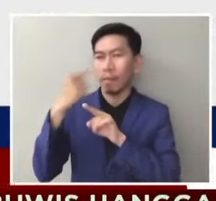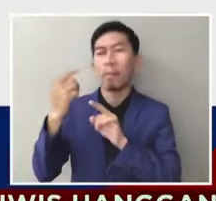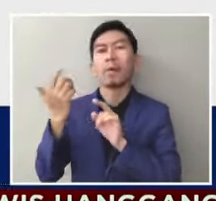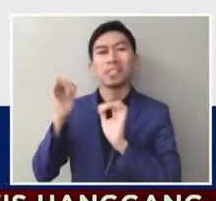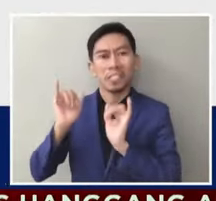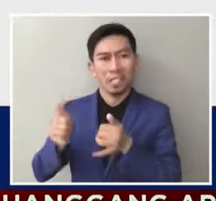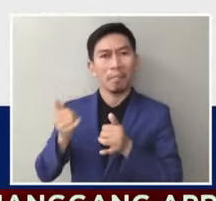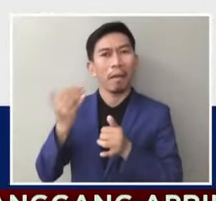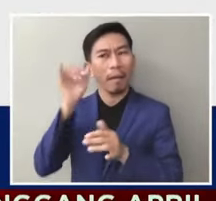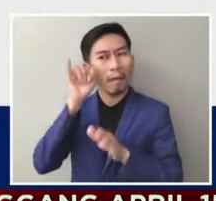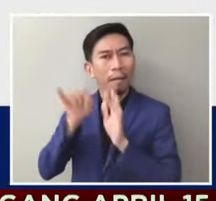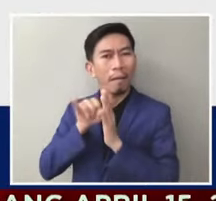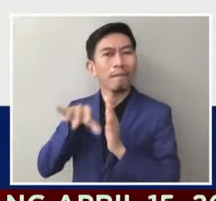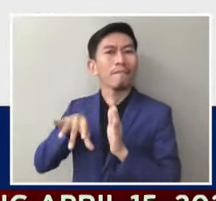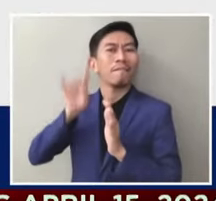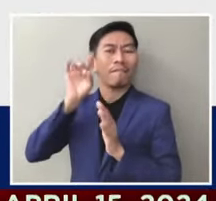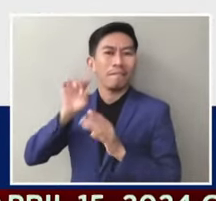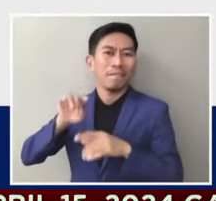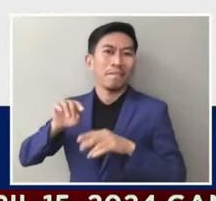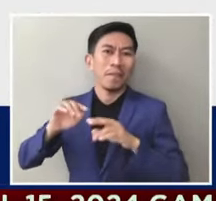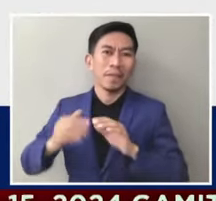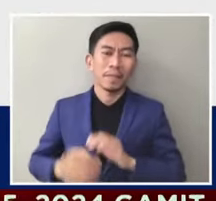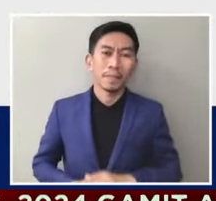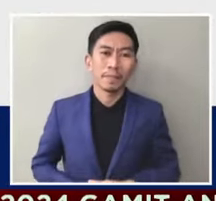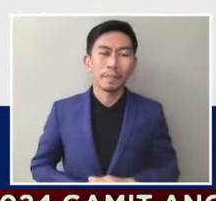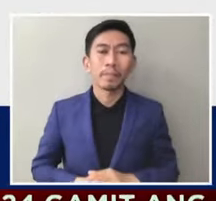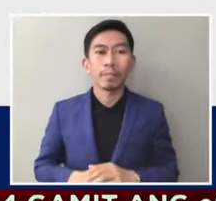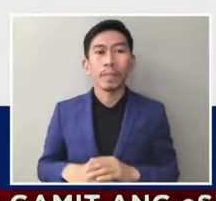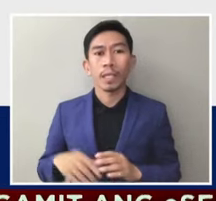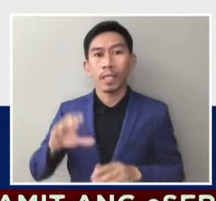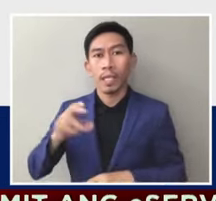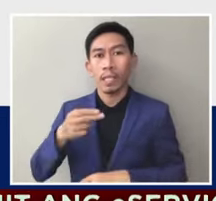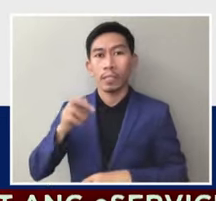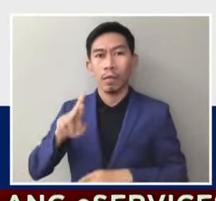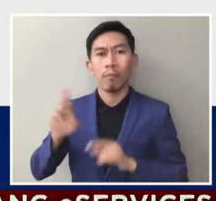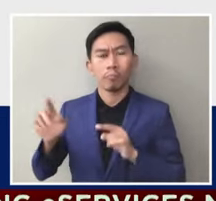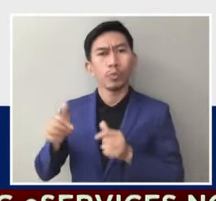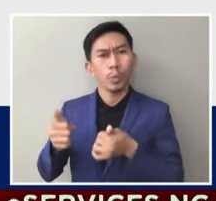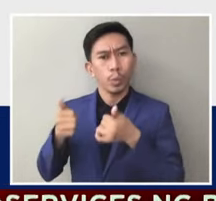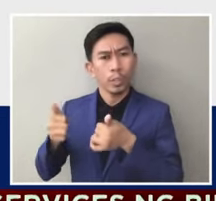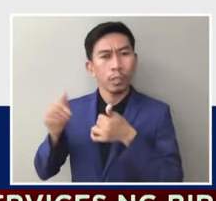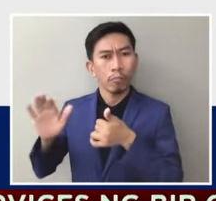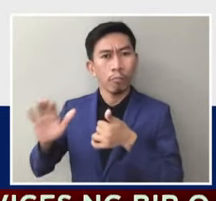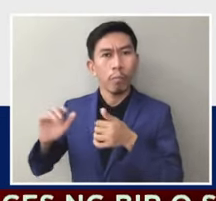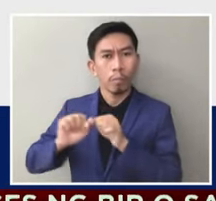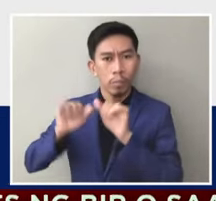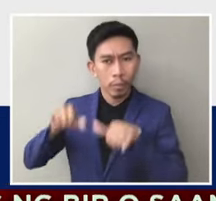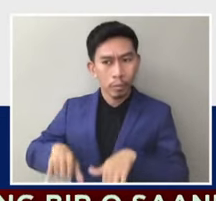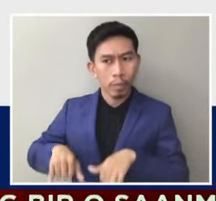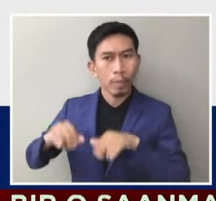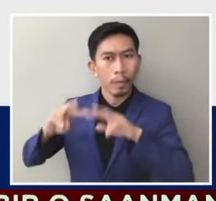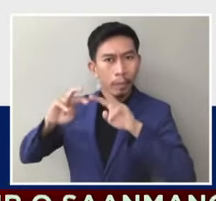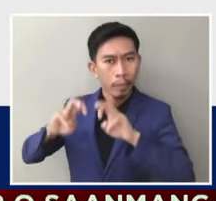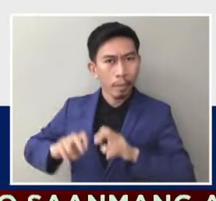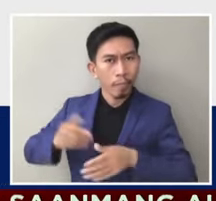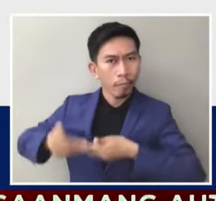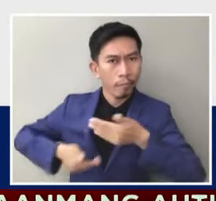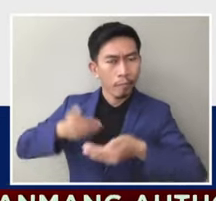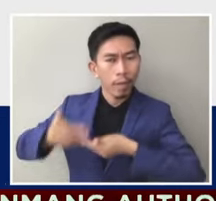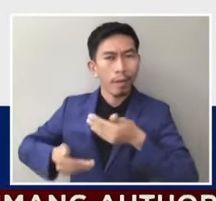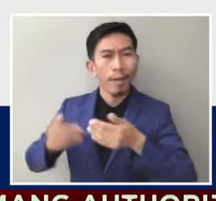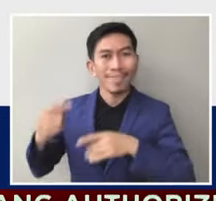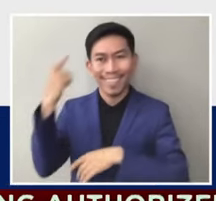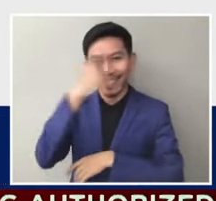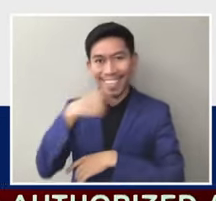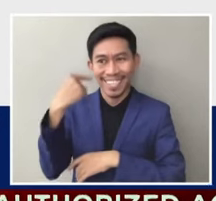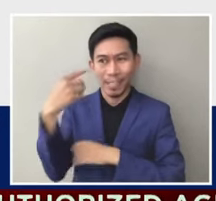Human Rights, maganda ang inisyatibo ng PNP na paigtingin ang proseso ng kanilang imbestigasyon sa pamamagitan ng facial recognition